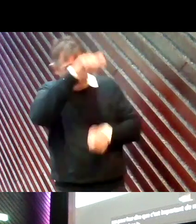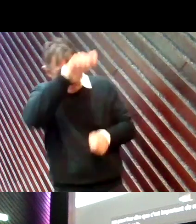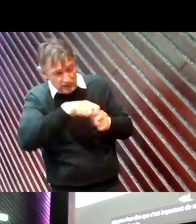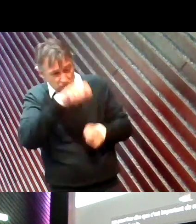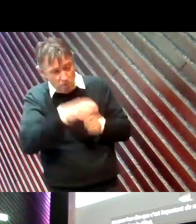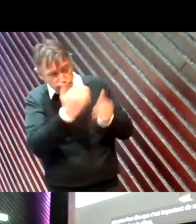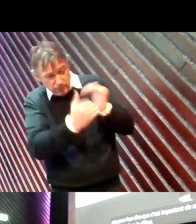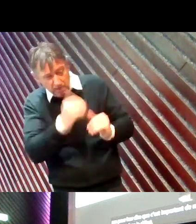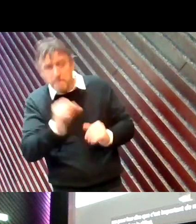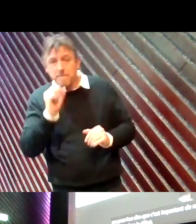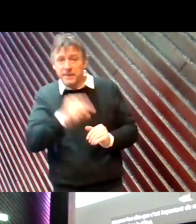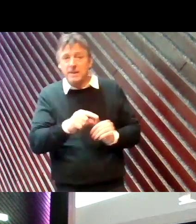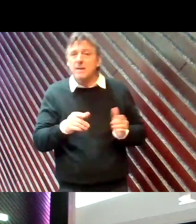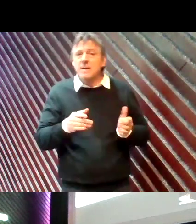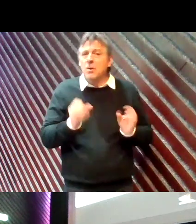mais pour leur dire,